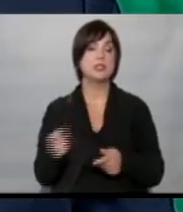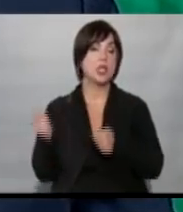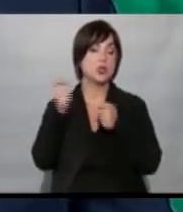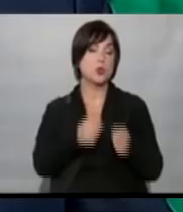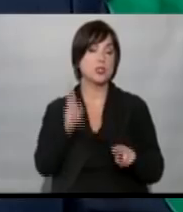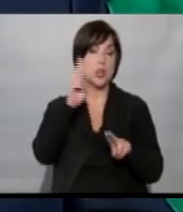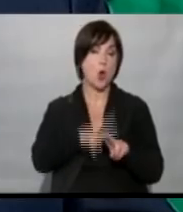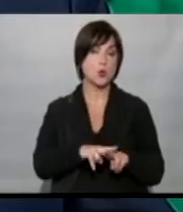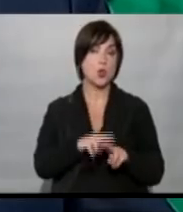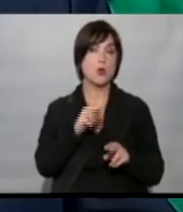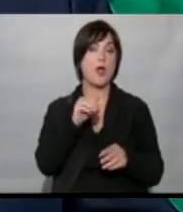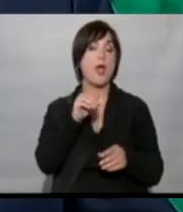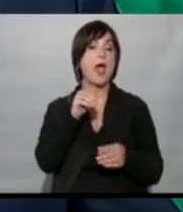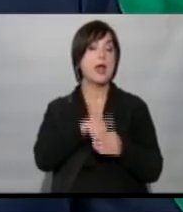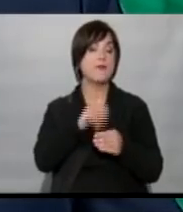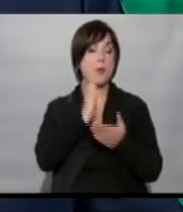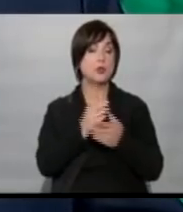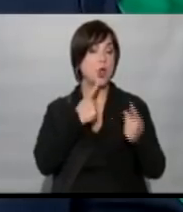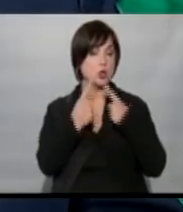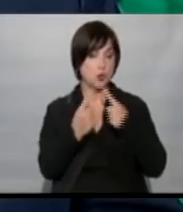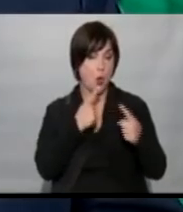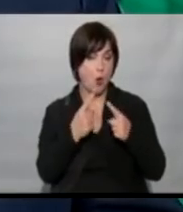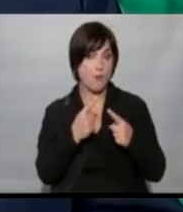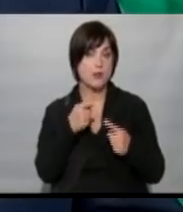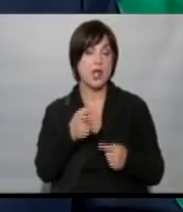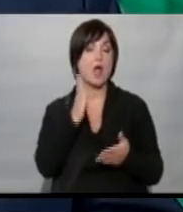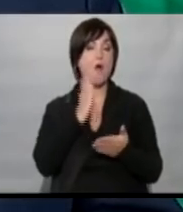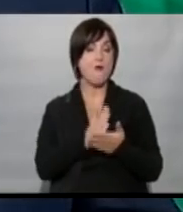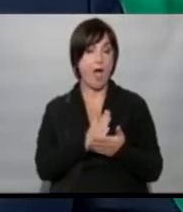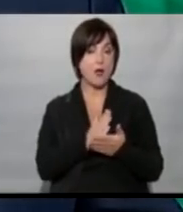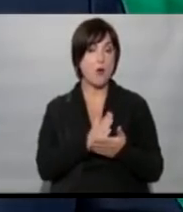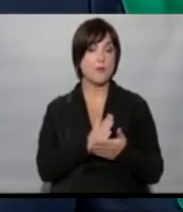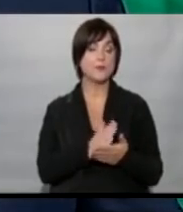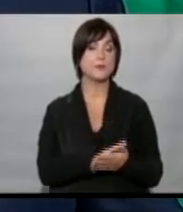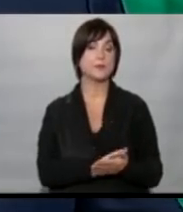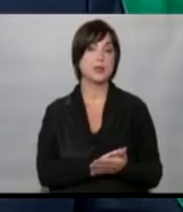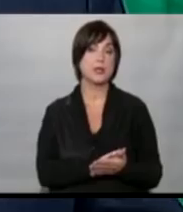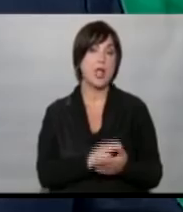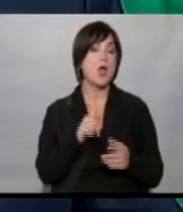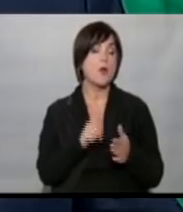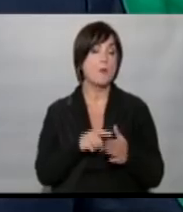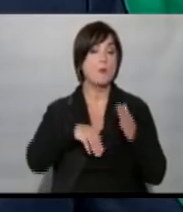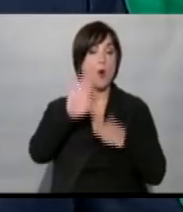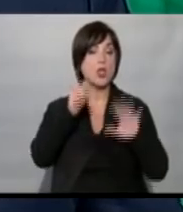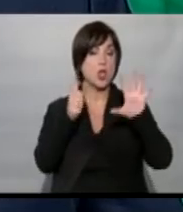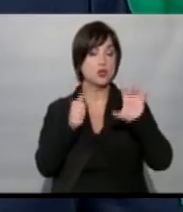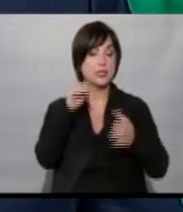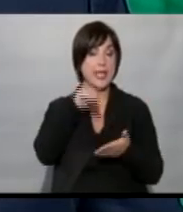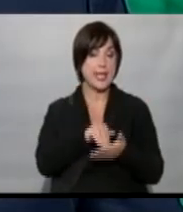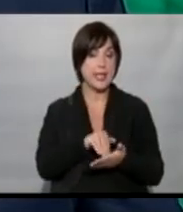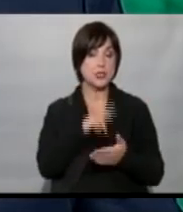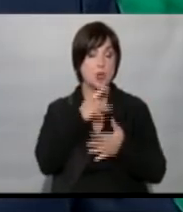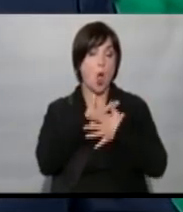не се донесе одлука. Референдумот беше од консултативен карактер, како таков Фактот дека повеќе од 600.000,